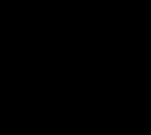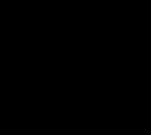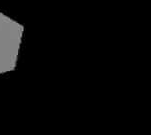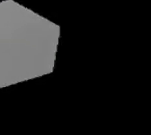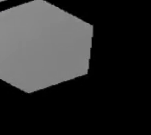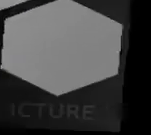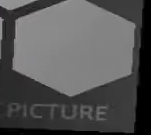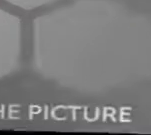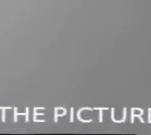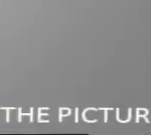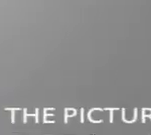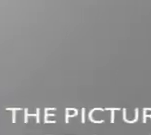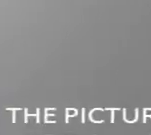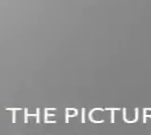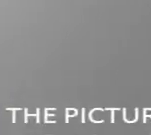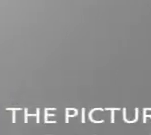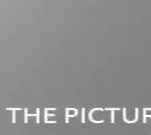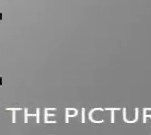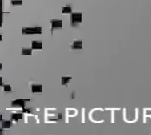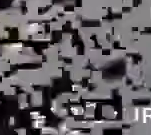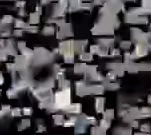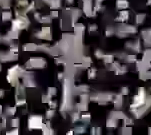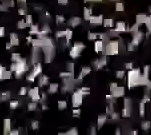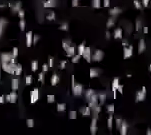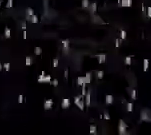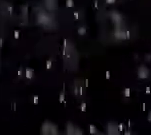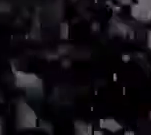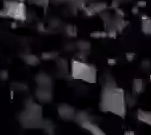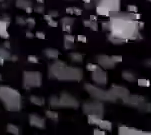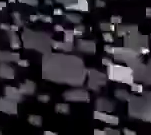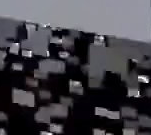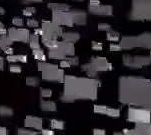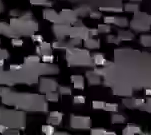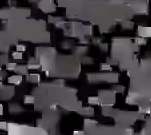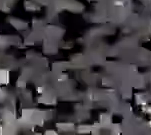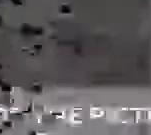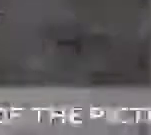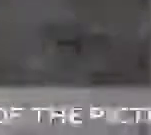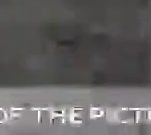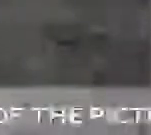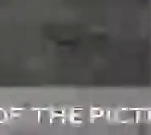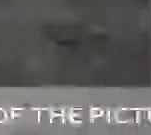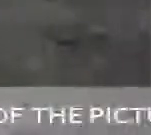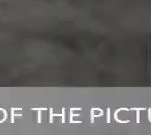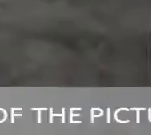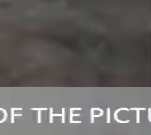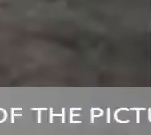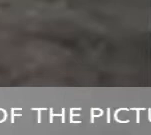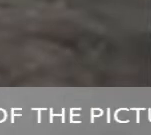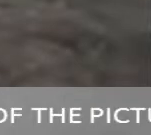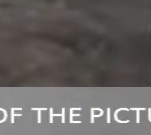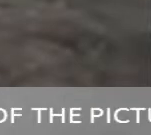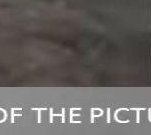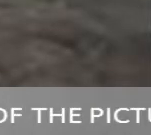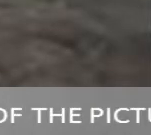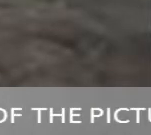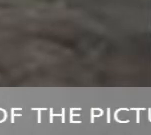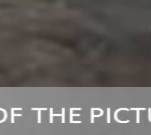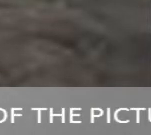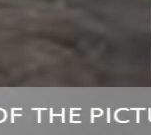I am thankful for the soldiers who gave themselves each